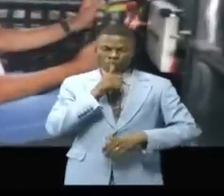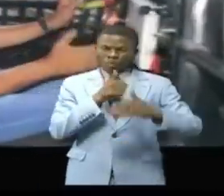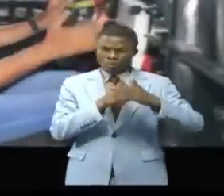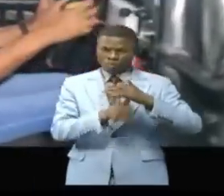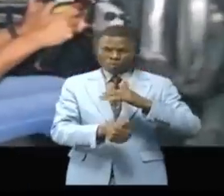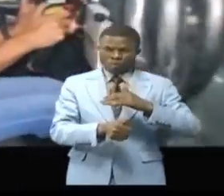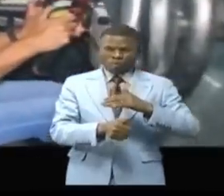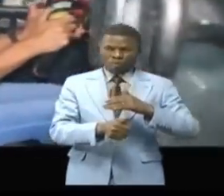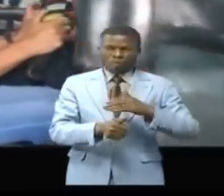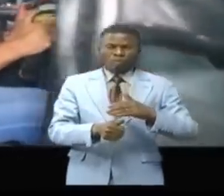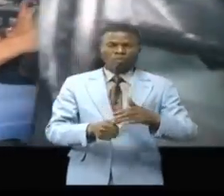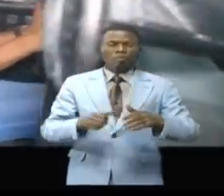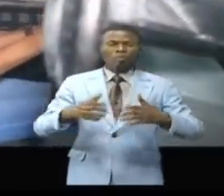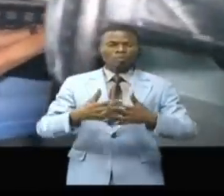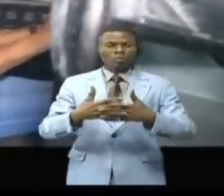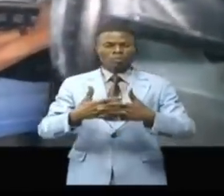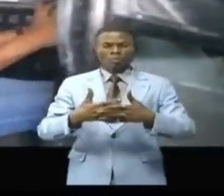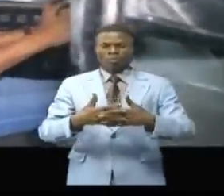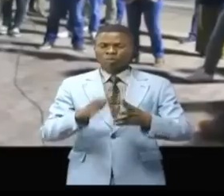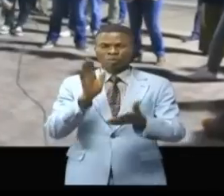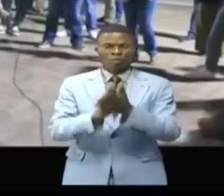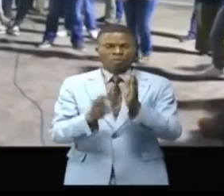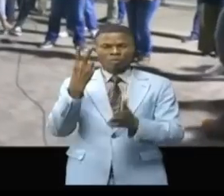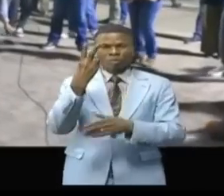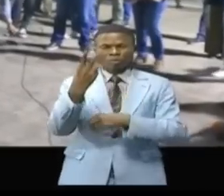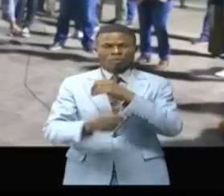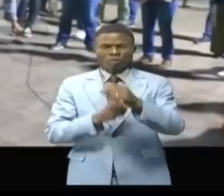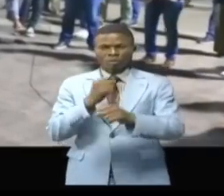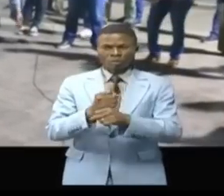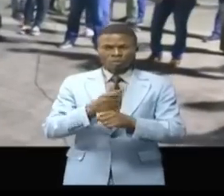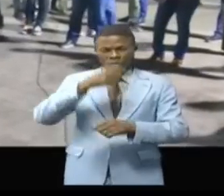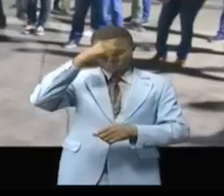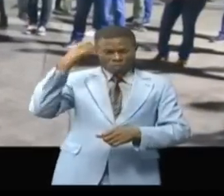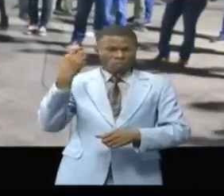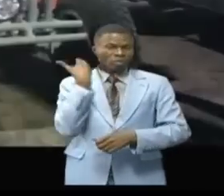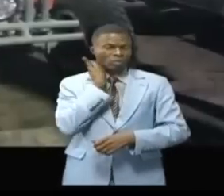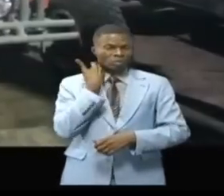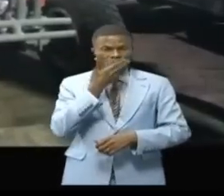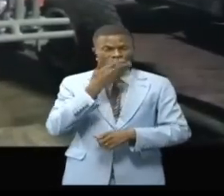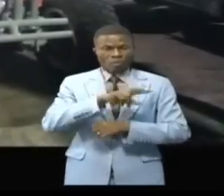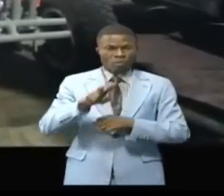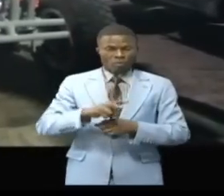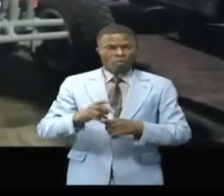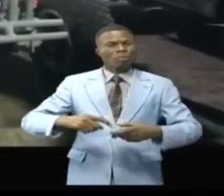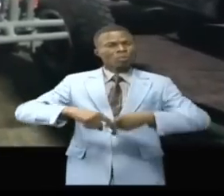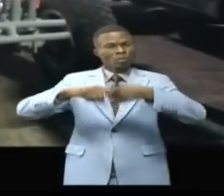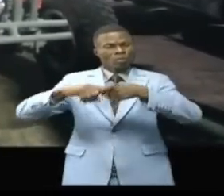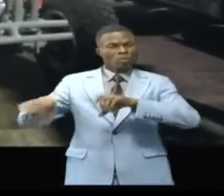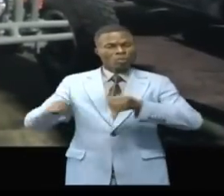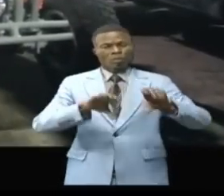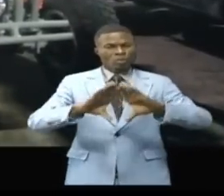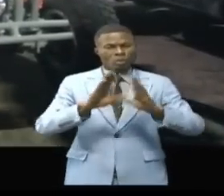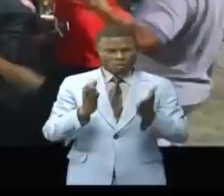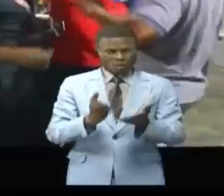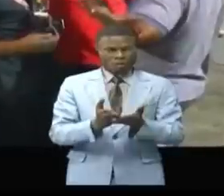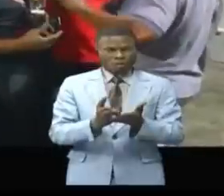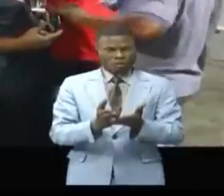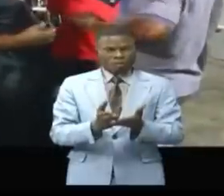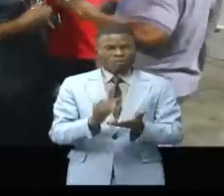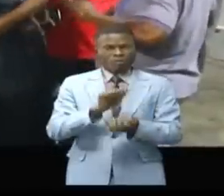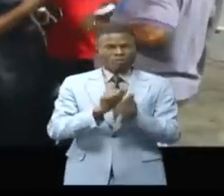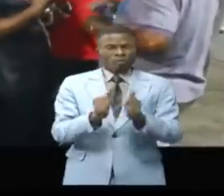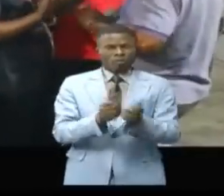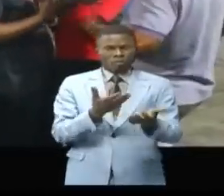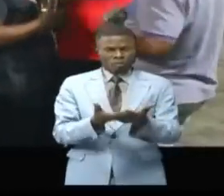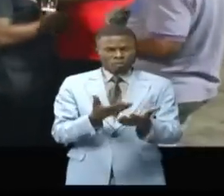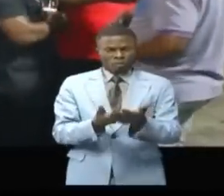des vomissements de moteurs pendant près de 2 ans. La crise sanitaire due au Covid-19 qui a mis le monde sous cloche, serrée à la base,